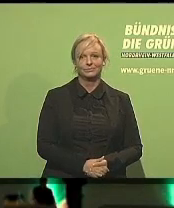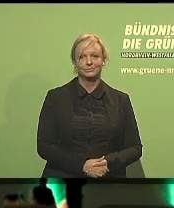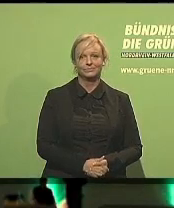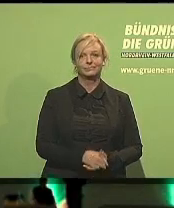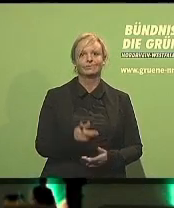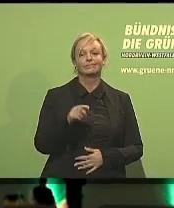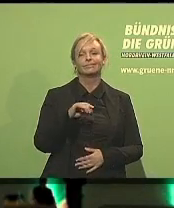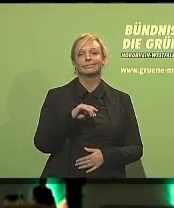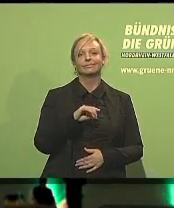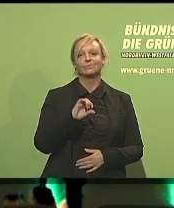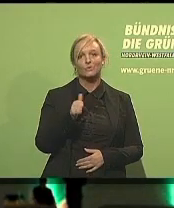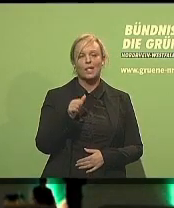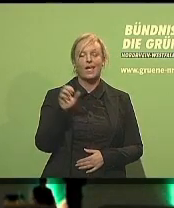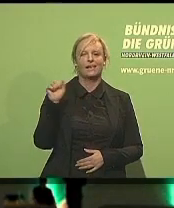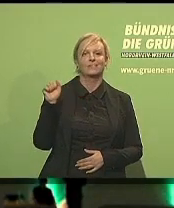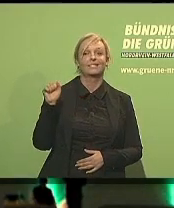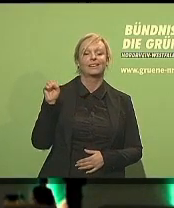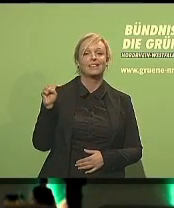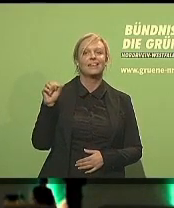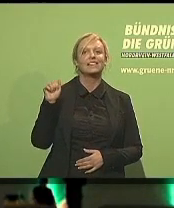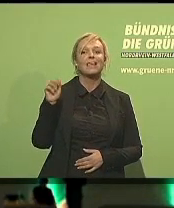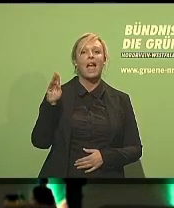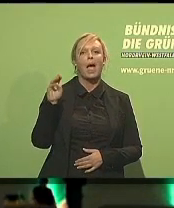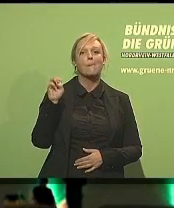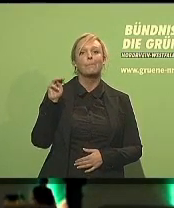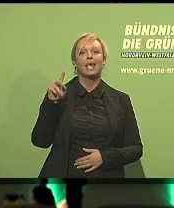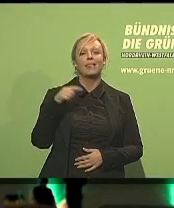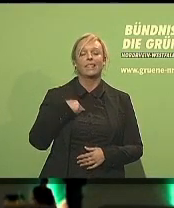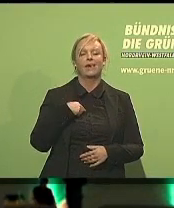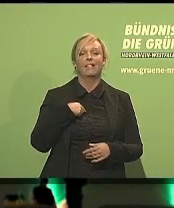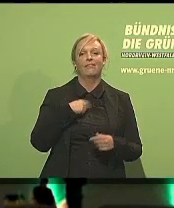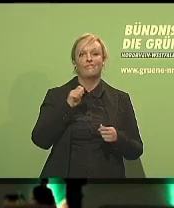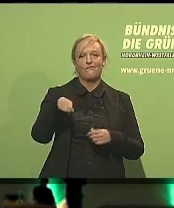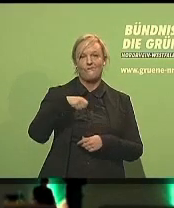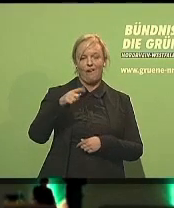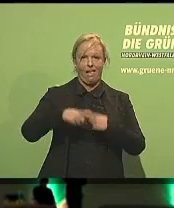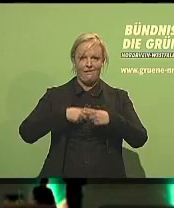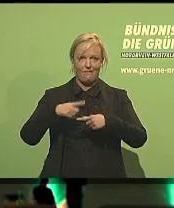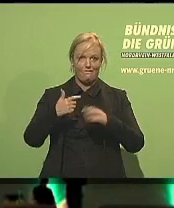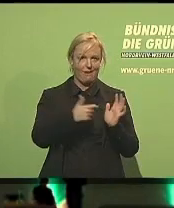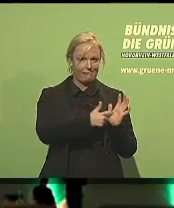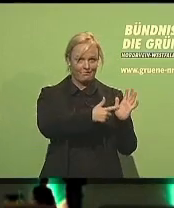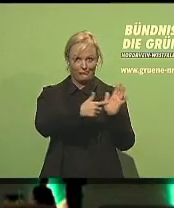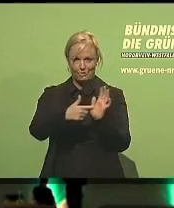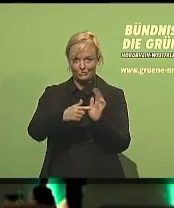Aber erst nachdem Sabine euch das Wahlverfahren vorgestellt hat. Bitte schön, Sabine.